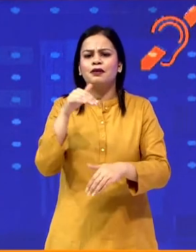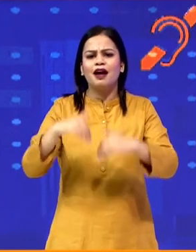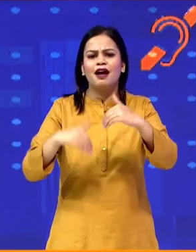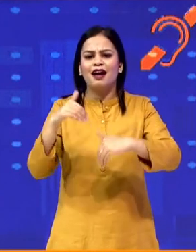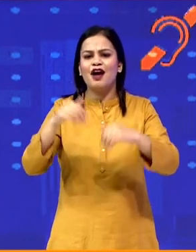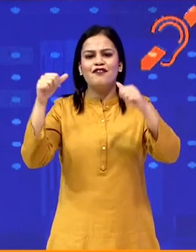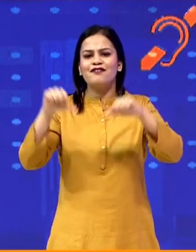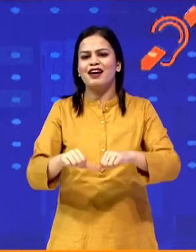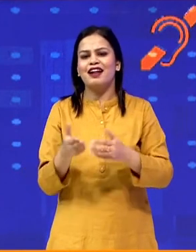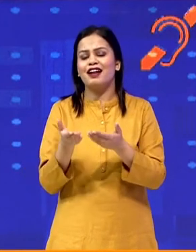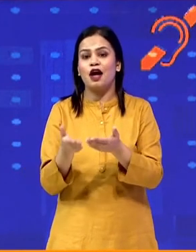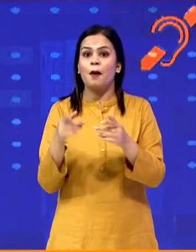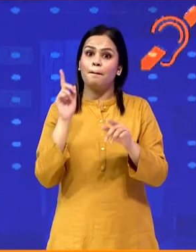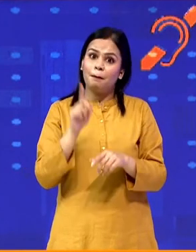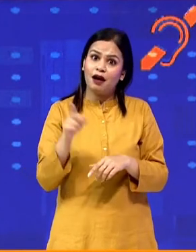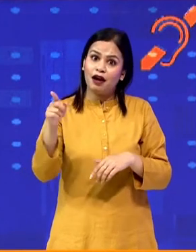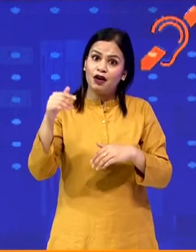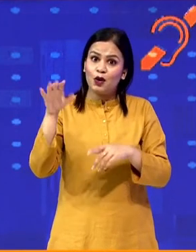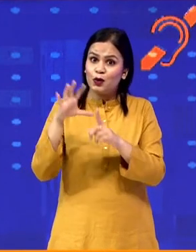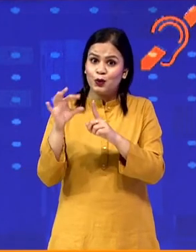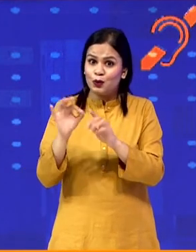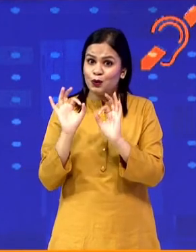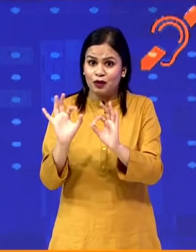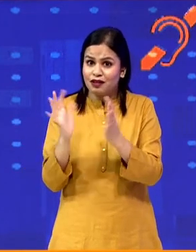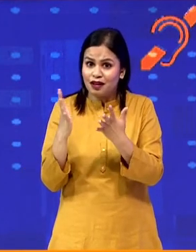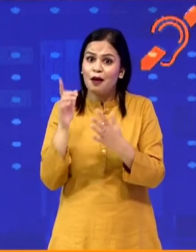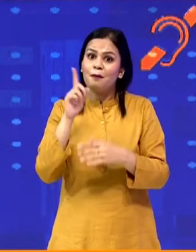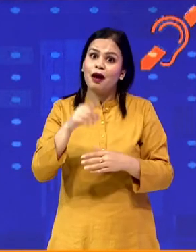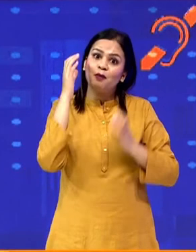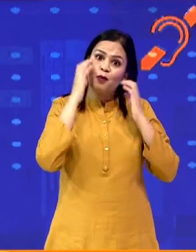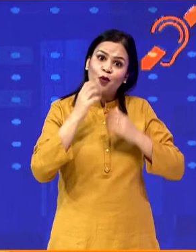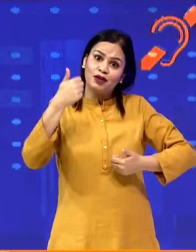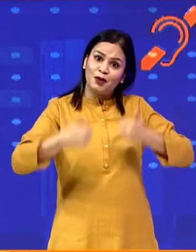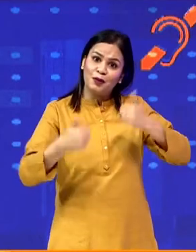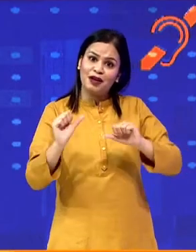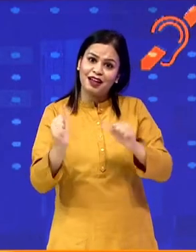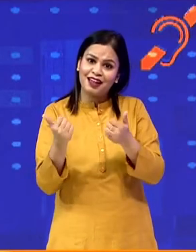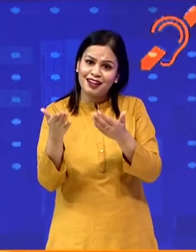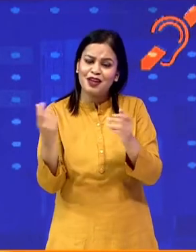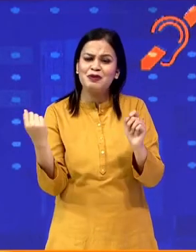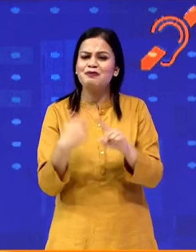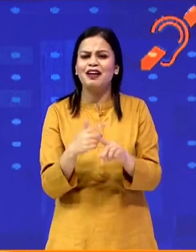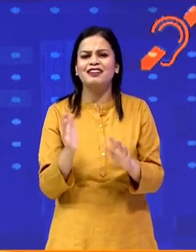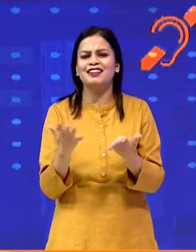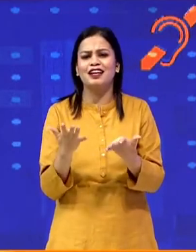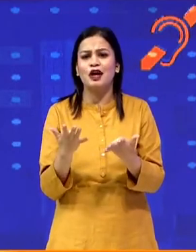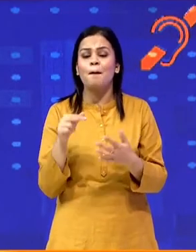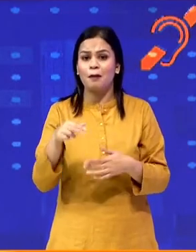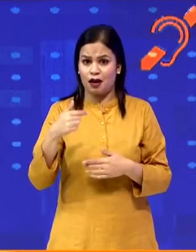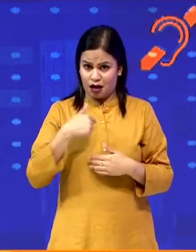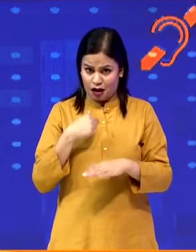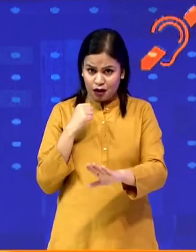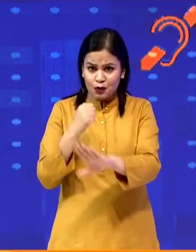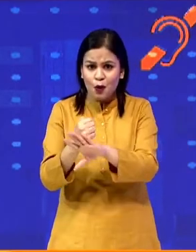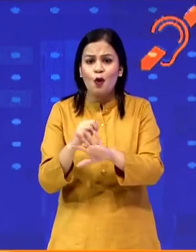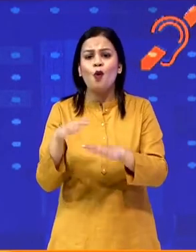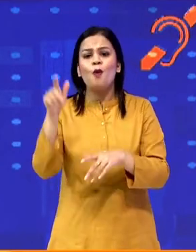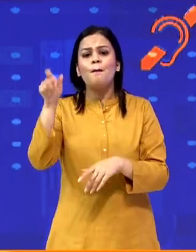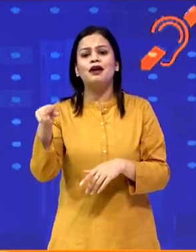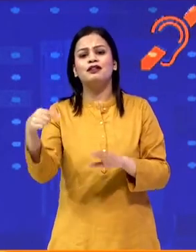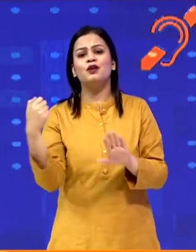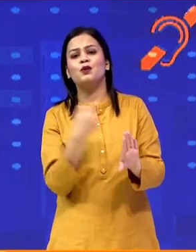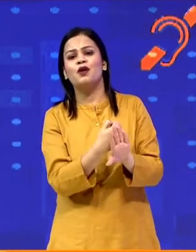और फिर भी आप मोदी से मुकाबला करना चाहते हो तो इसमें मैं कांग्रेस को धोखा दे रहे हैं की वह धोखा दे रहे